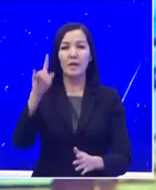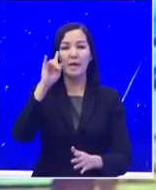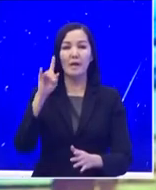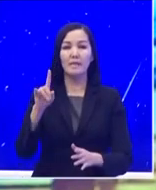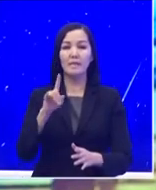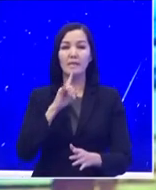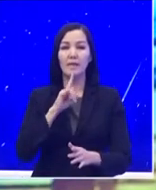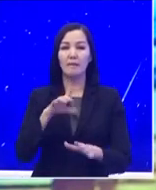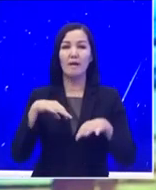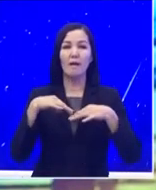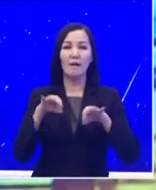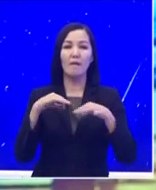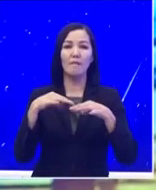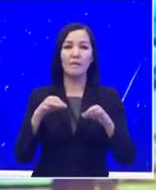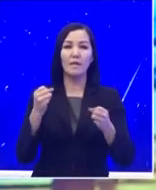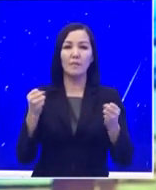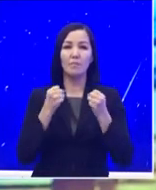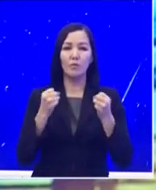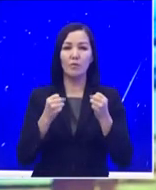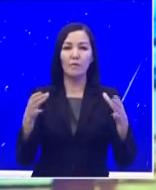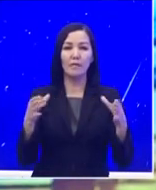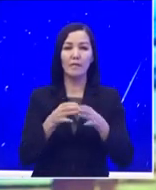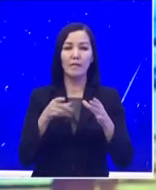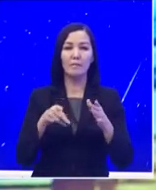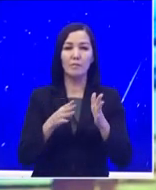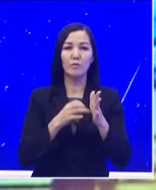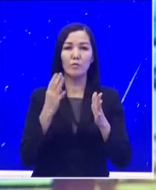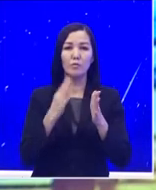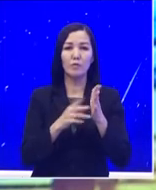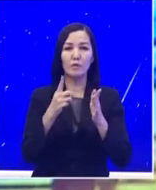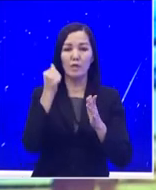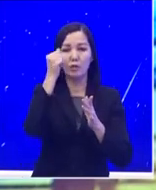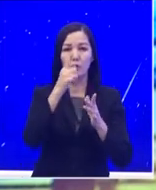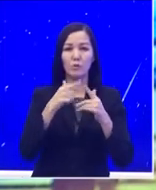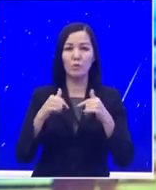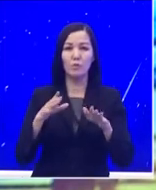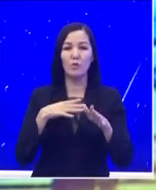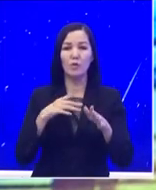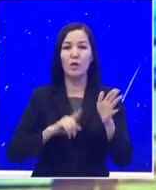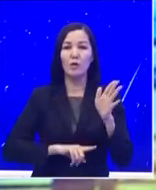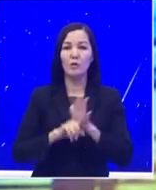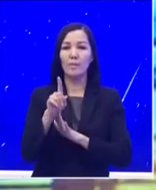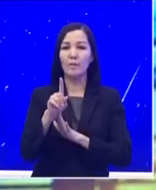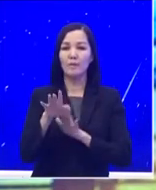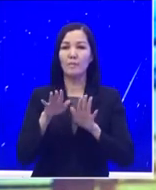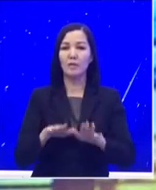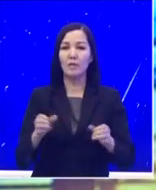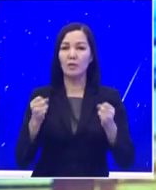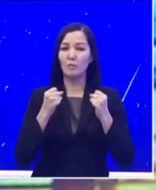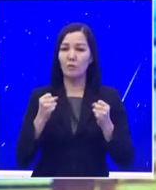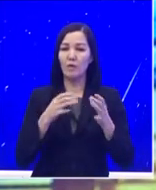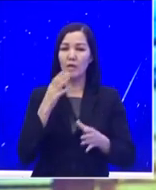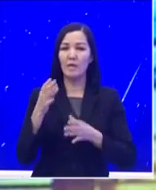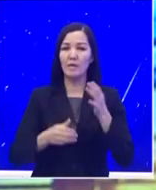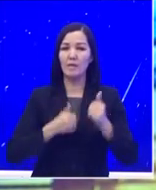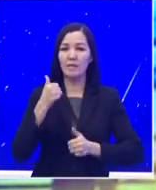Кезек спорт жаңалықтарында. Қазақстанда Автомото спорт федерациясы 1992 жылы құрылды. Содан бастап, жергілікті спортшылар